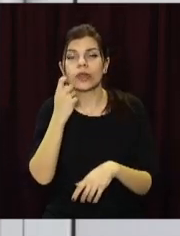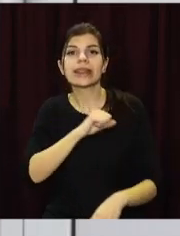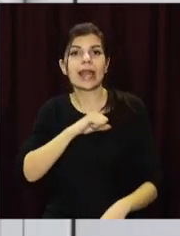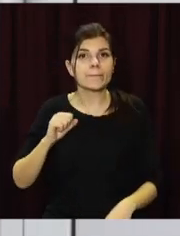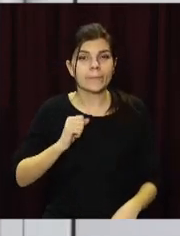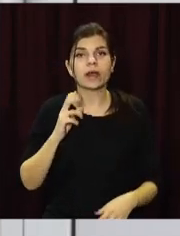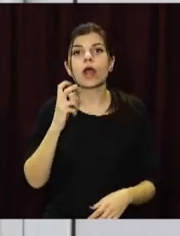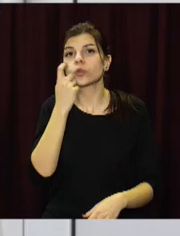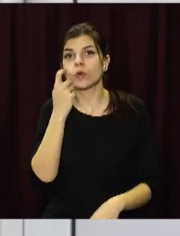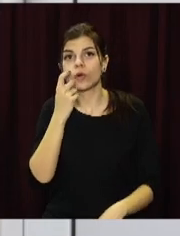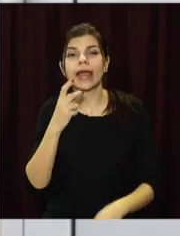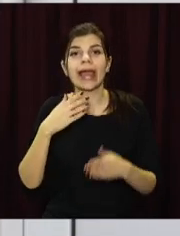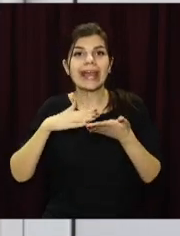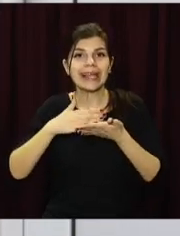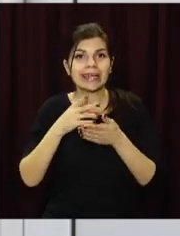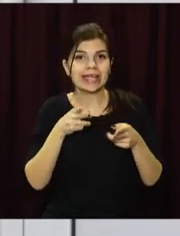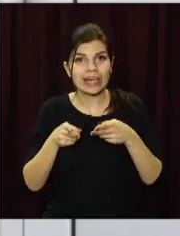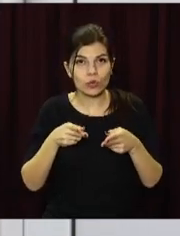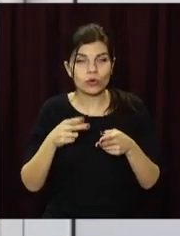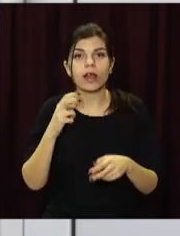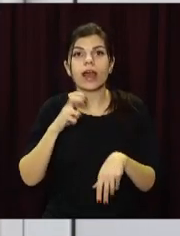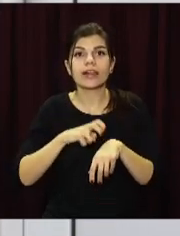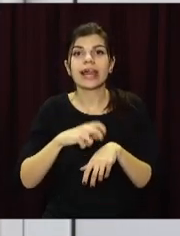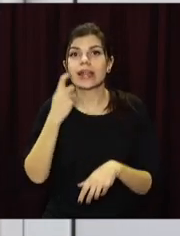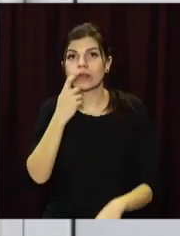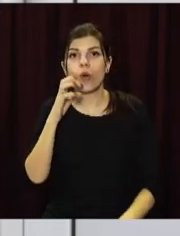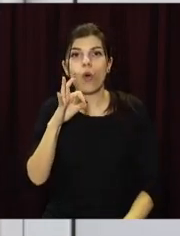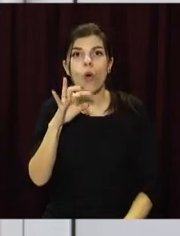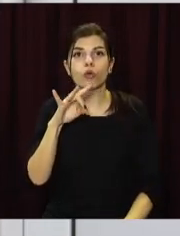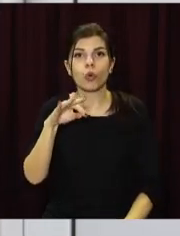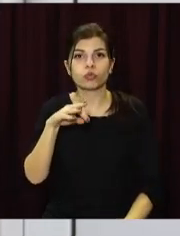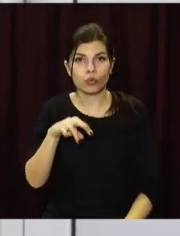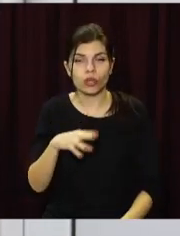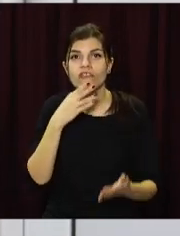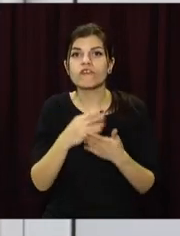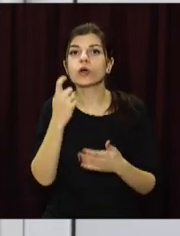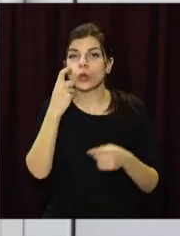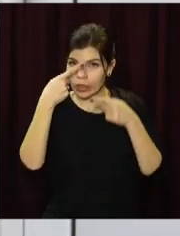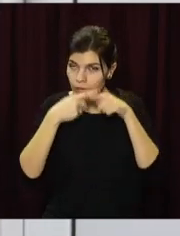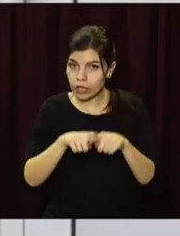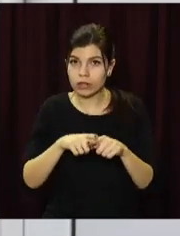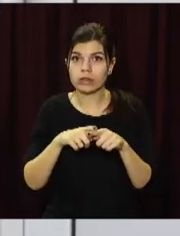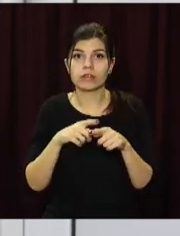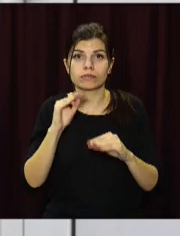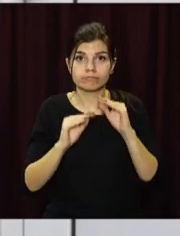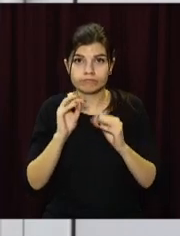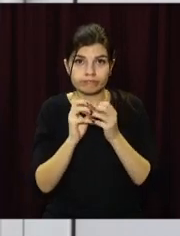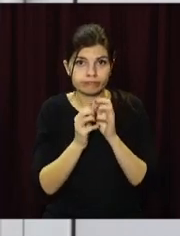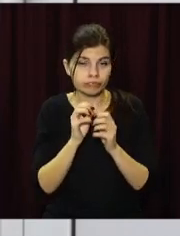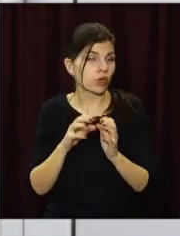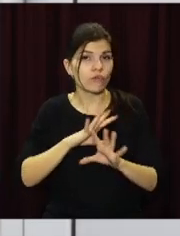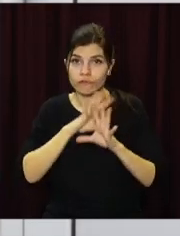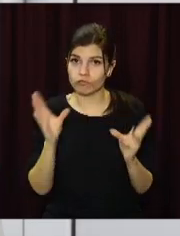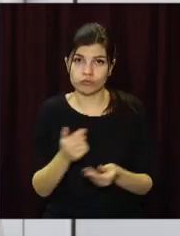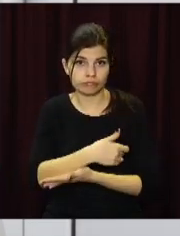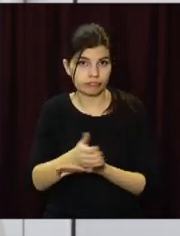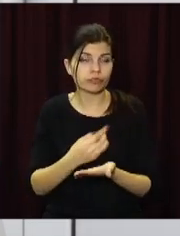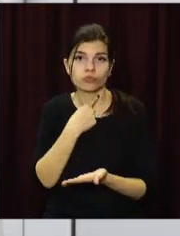лікар-стоматолог-терапевт, лікар-стоматолог-хірург, лікар-стоматолог-ортодонт, своя зуботехнічна лабораторія. У нас повний спектр